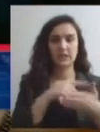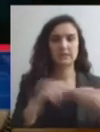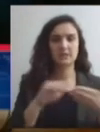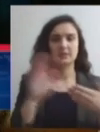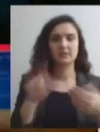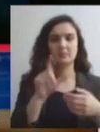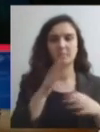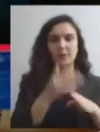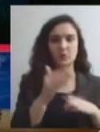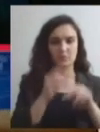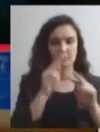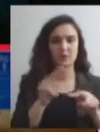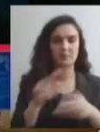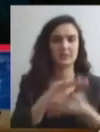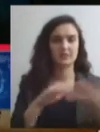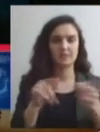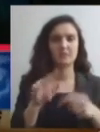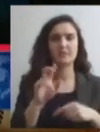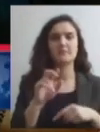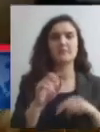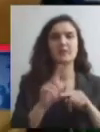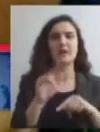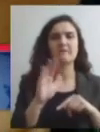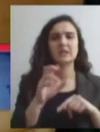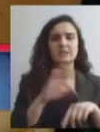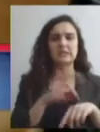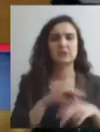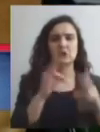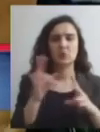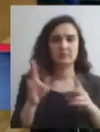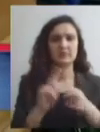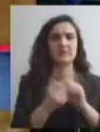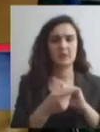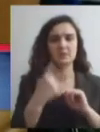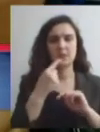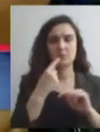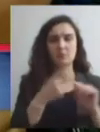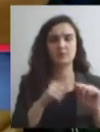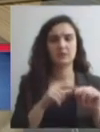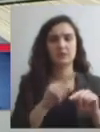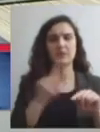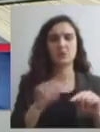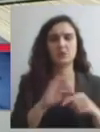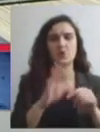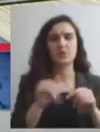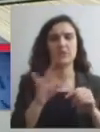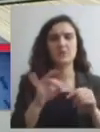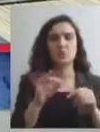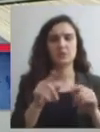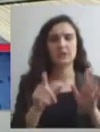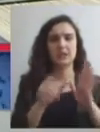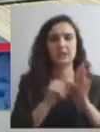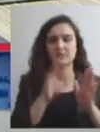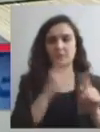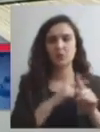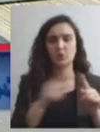პერიოდული მეთვალყურეობის გაგრძელება. ბუწაშვილი კავასაკის სინდრომის იმ სახეცვლილებაზეც ამახვილებს ყურადღებას, რამაც კორონავირუსთან თანდართვის პერიოდში